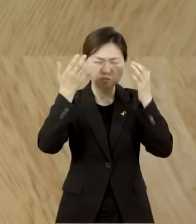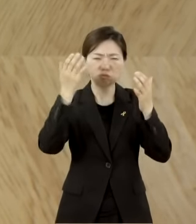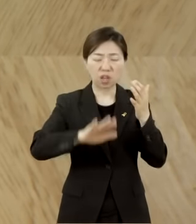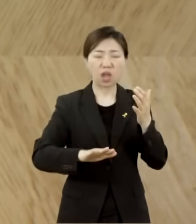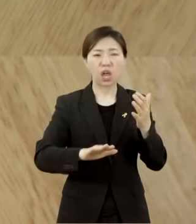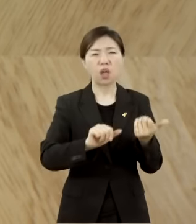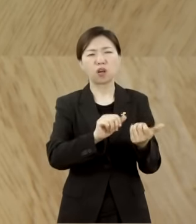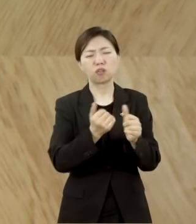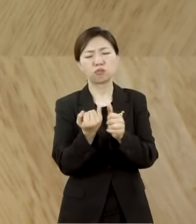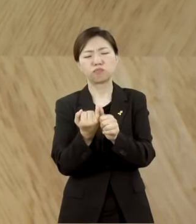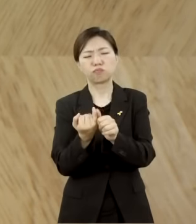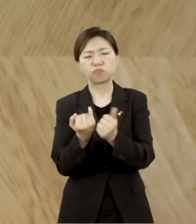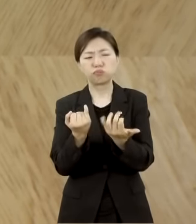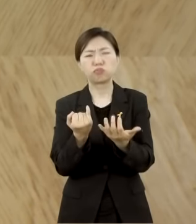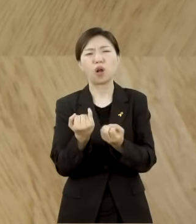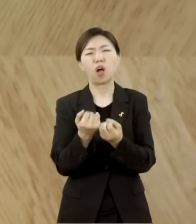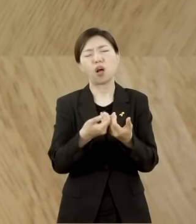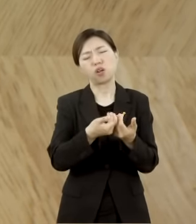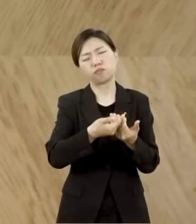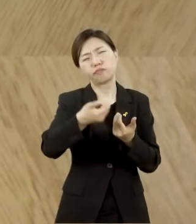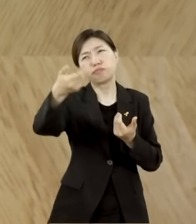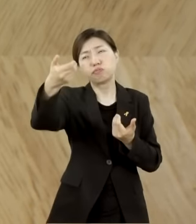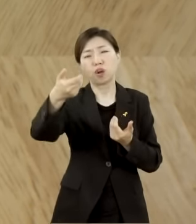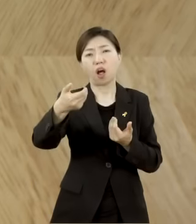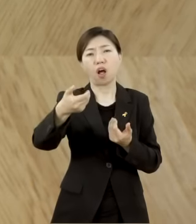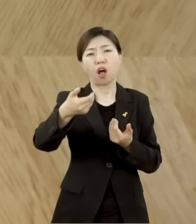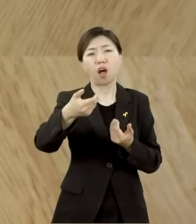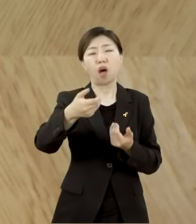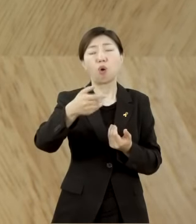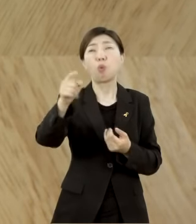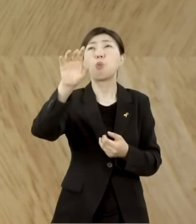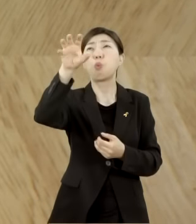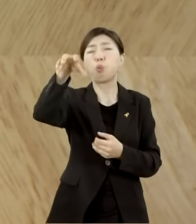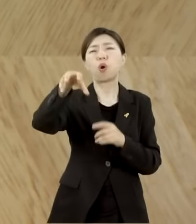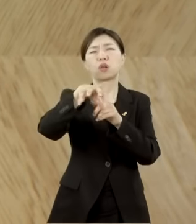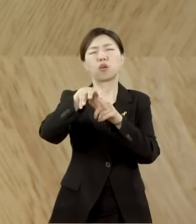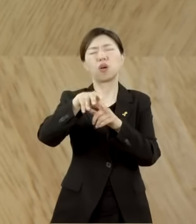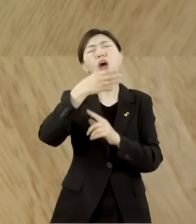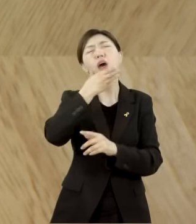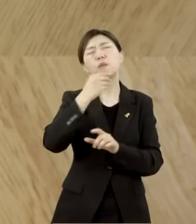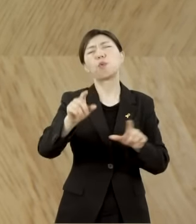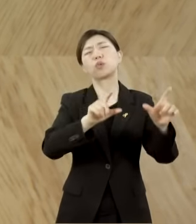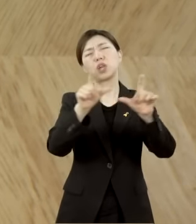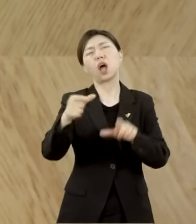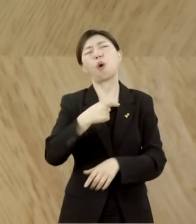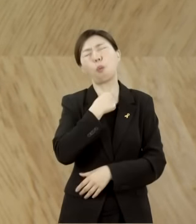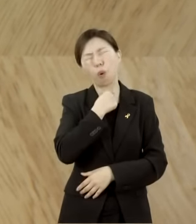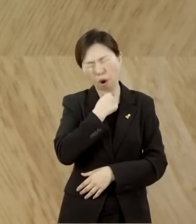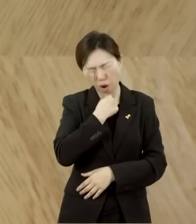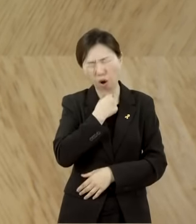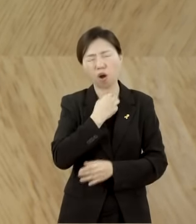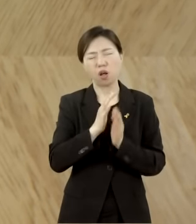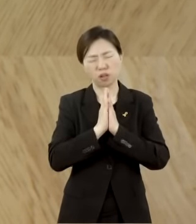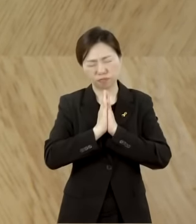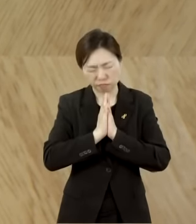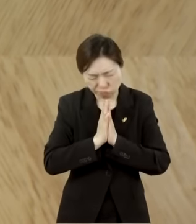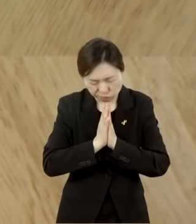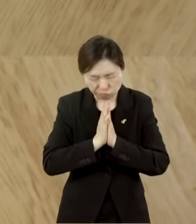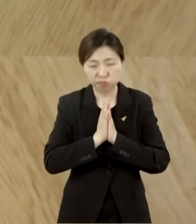하기를 다음생 좋은 곳에서 행복하게 살기를 그런 마음으로 그렇게 이제 화주를